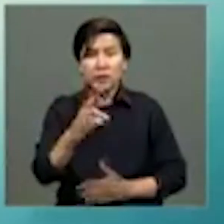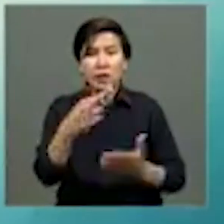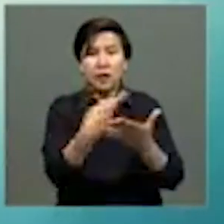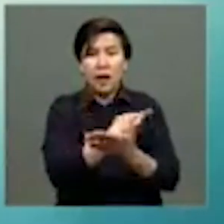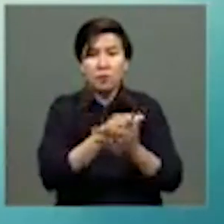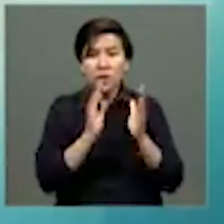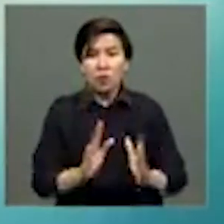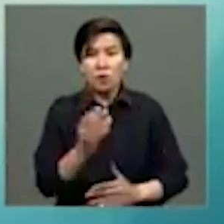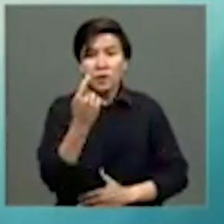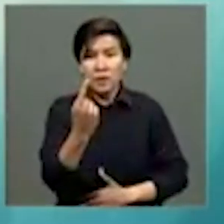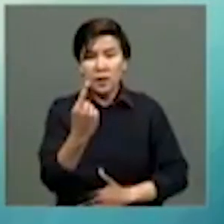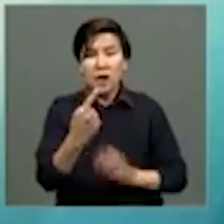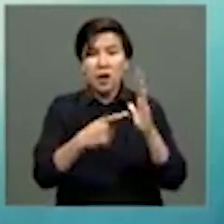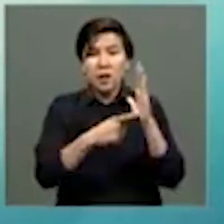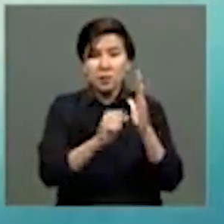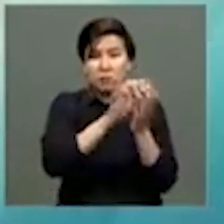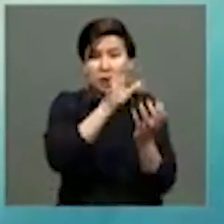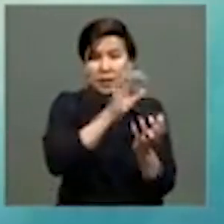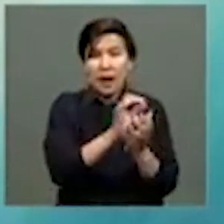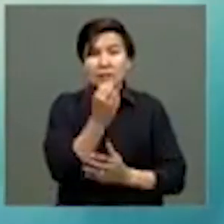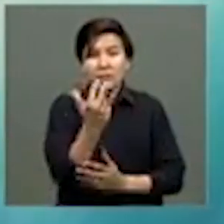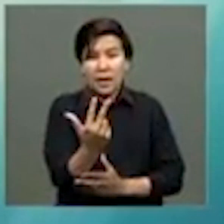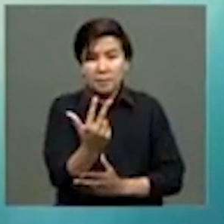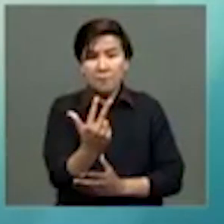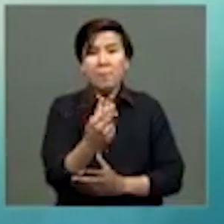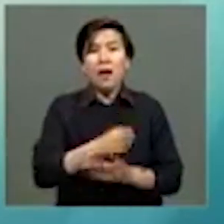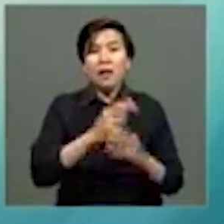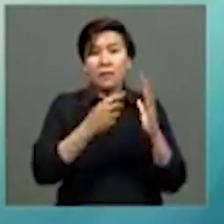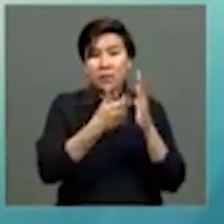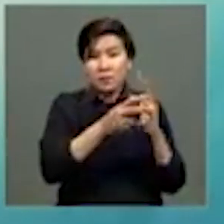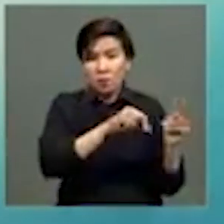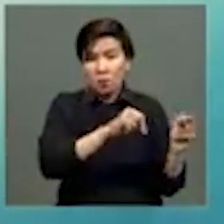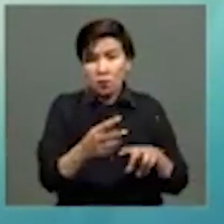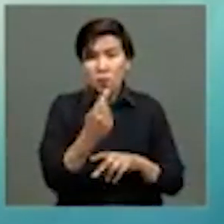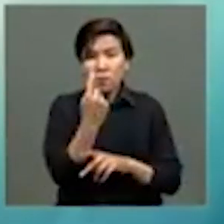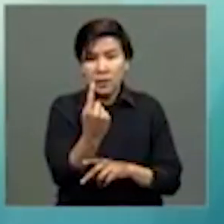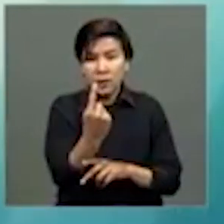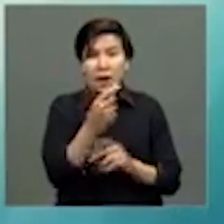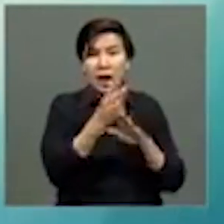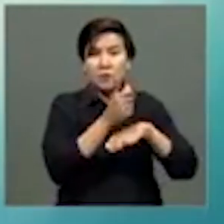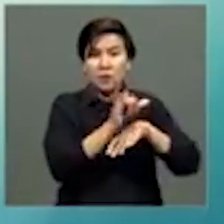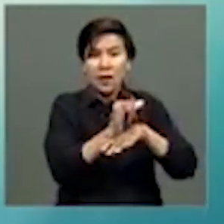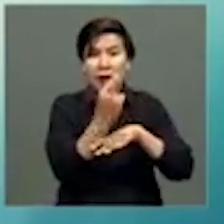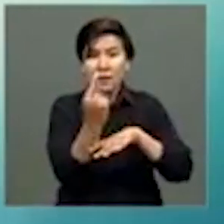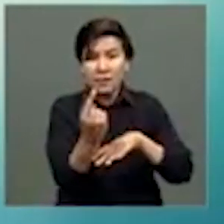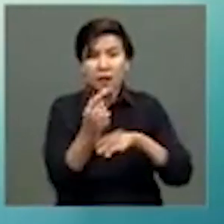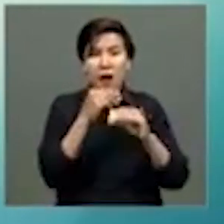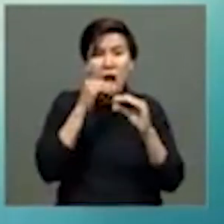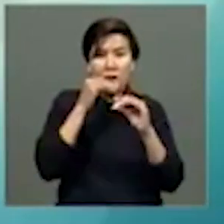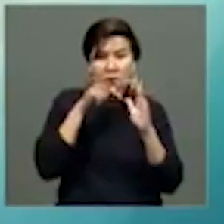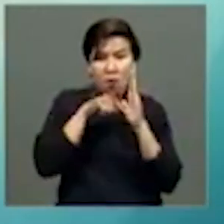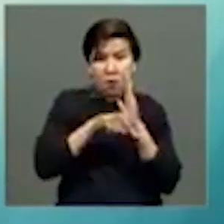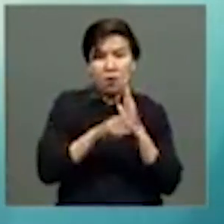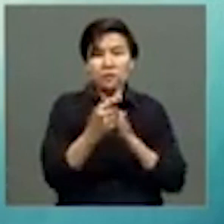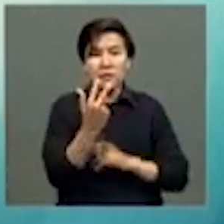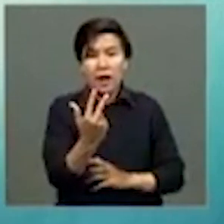1รายสมุทรปราการ3รายนครพนม1รายอยุธยา1รายระยอง3รายอยากให้ เน้นไป